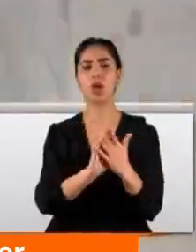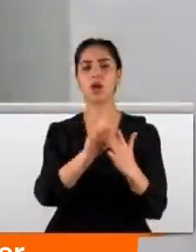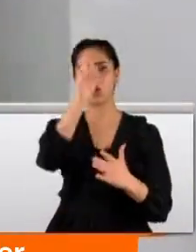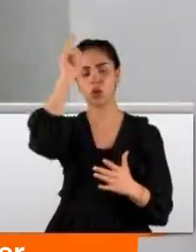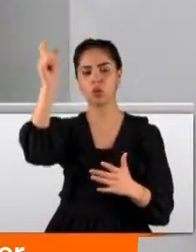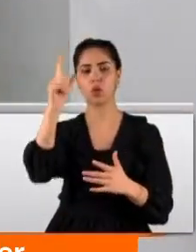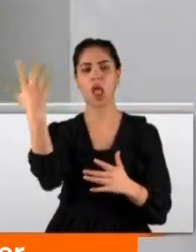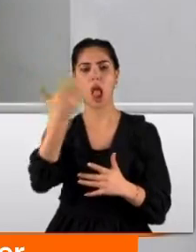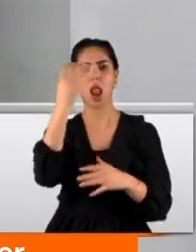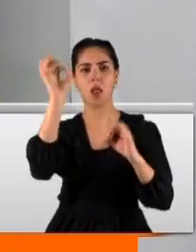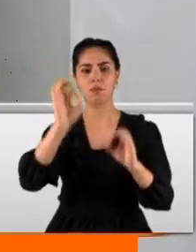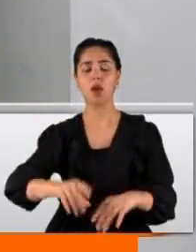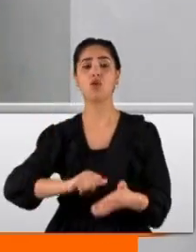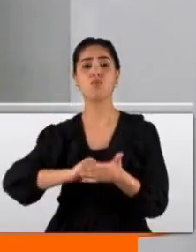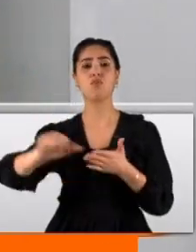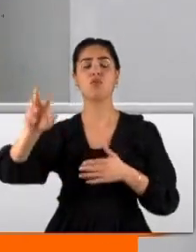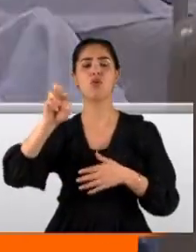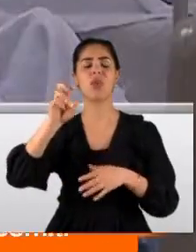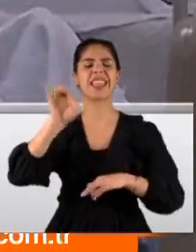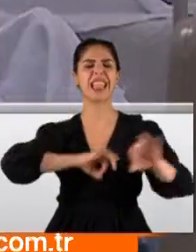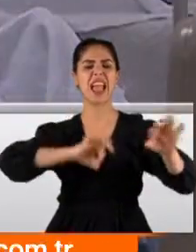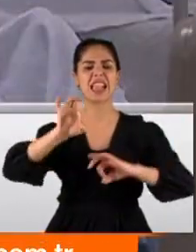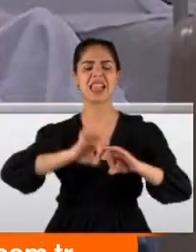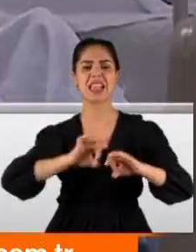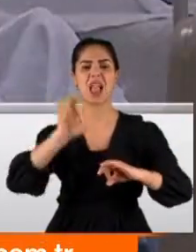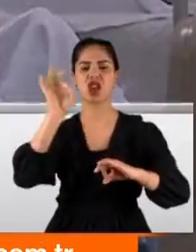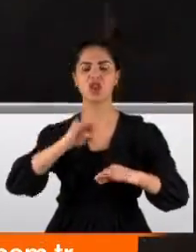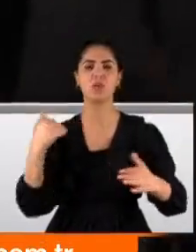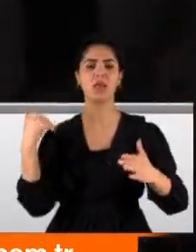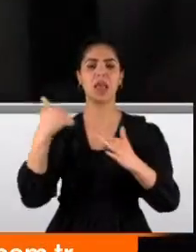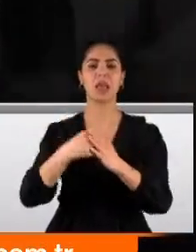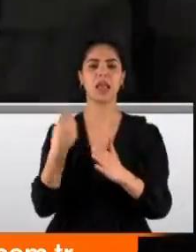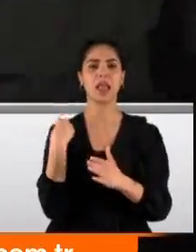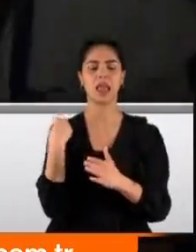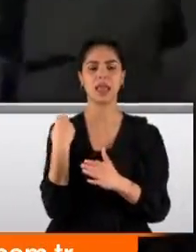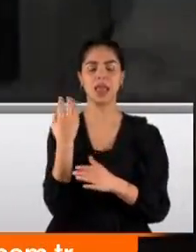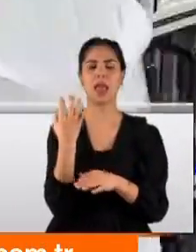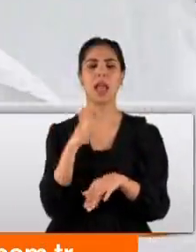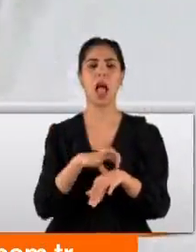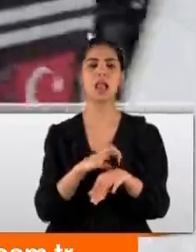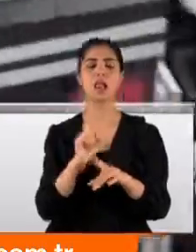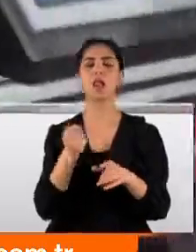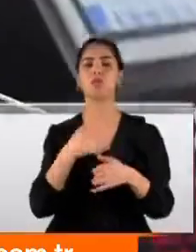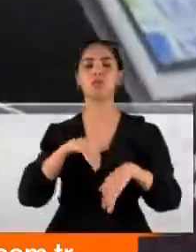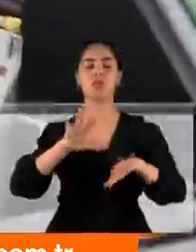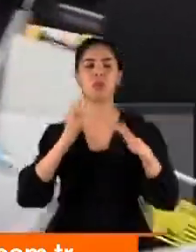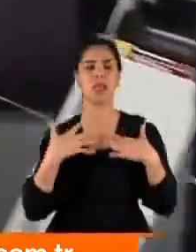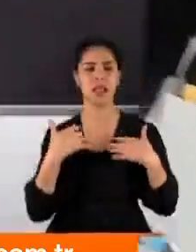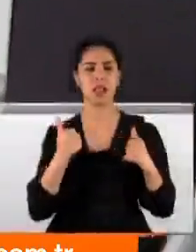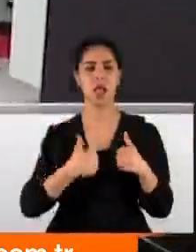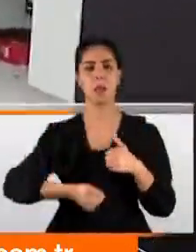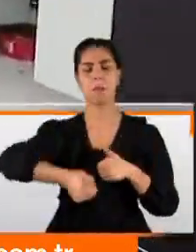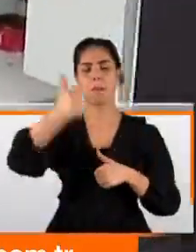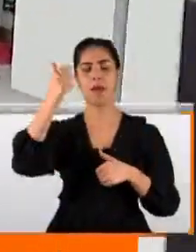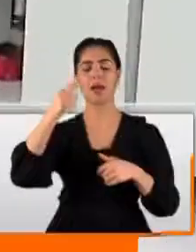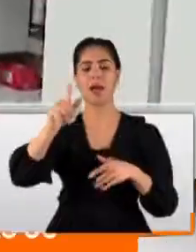çıkardı. Tüm PCR testleri mercek altında. İyi haberse şimdiye kadar yeni varyanta rastlanmadı. Sağlık Bakanlığı kapılarını